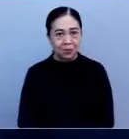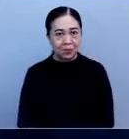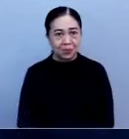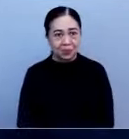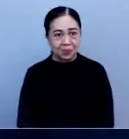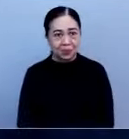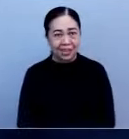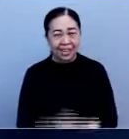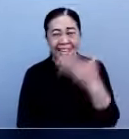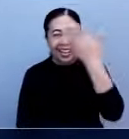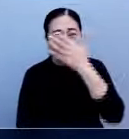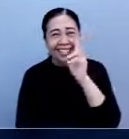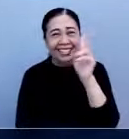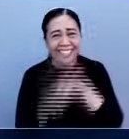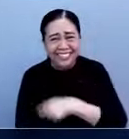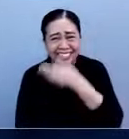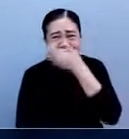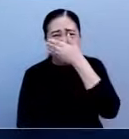Malabo na.